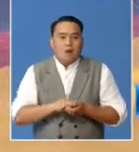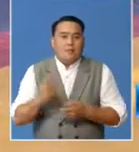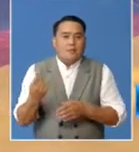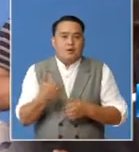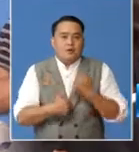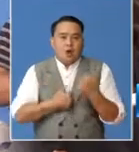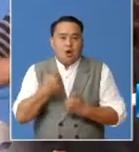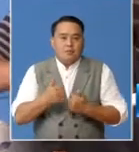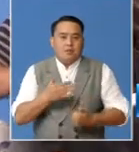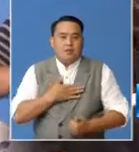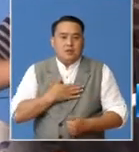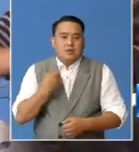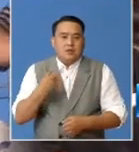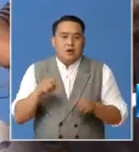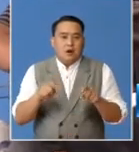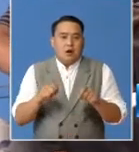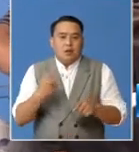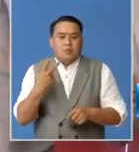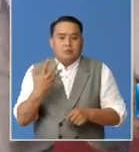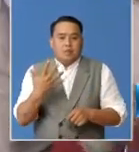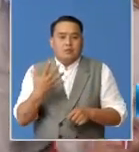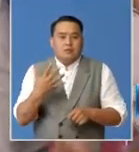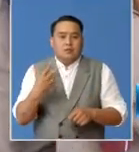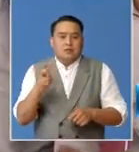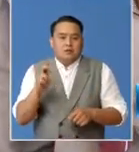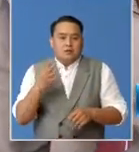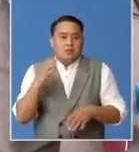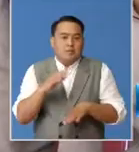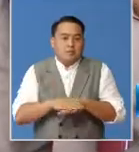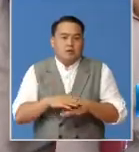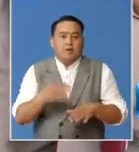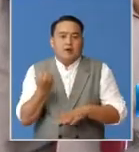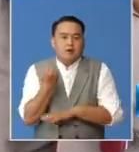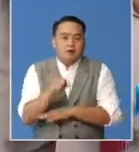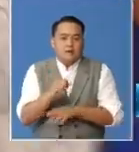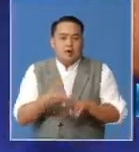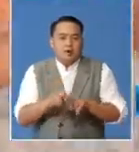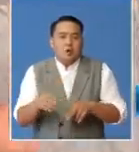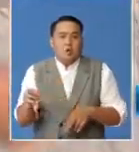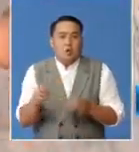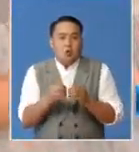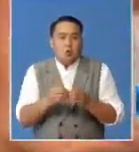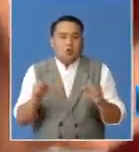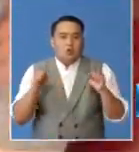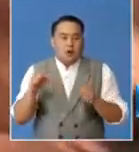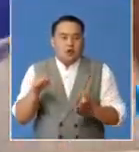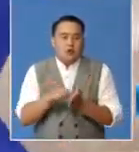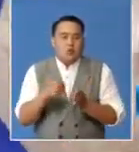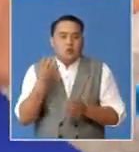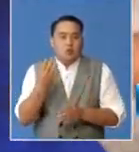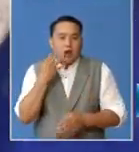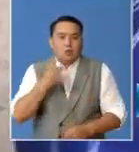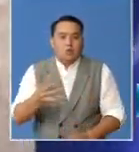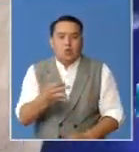біріншілікте жерлестеріміз 2 алтын және 5 қола медальді жеңіп алды. Еліміздің ұлттық құрамасы сапында 10 балуан өнер көрсетсе, соның төртеуі